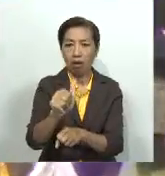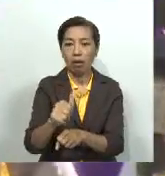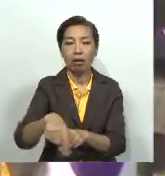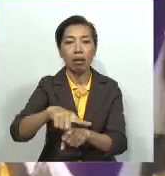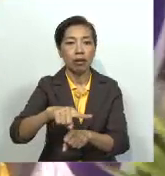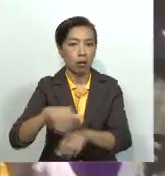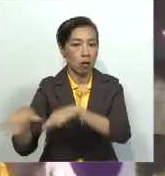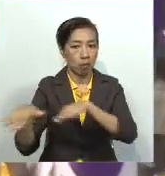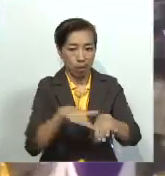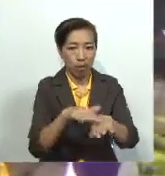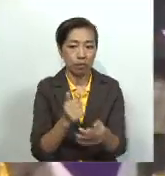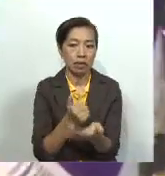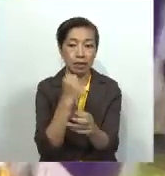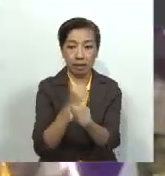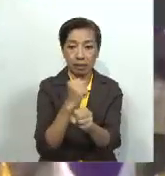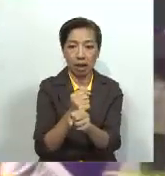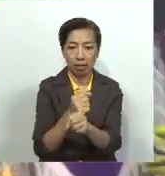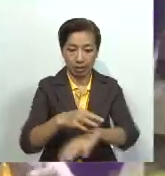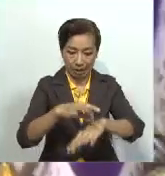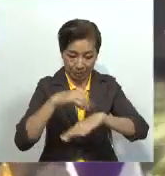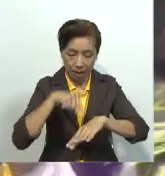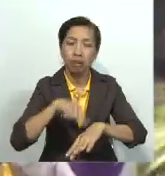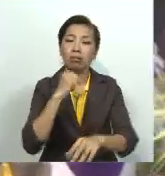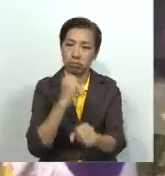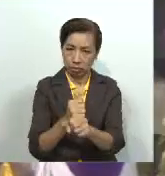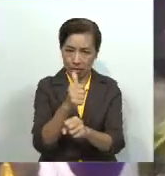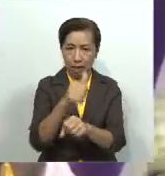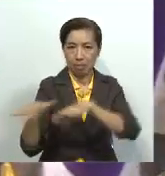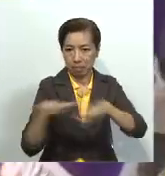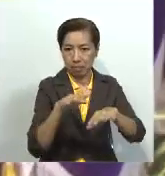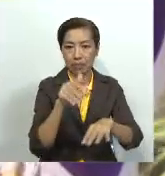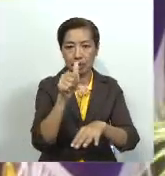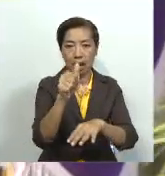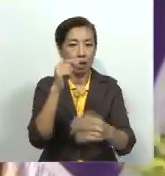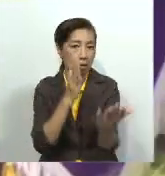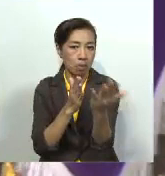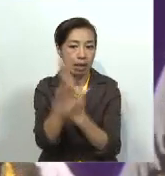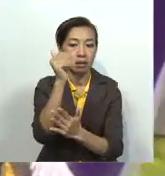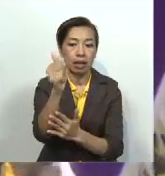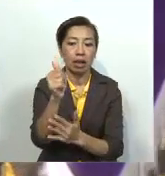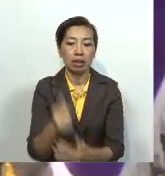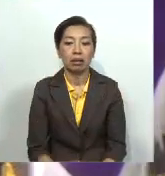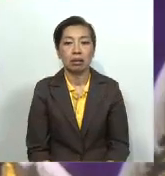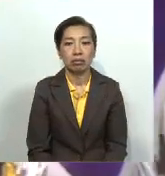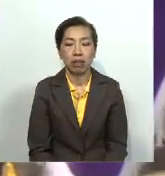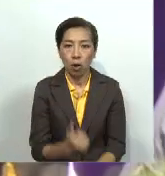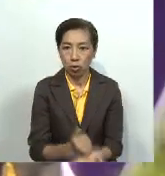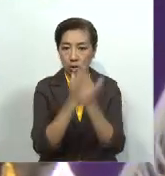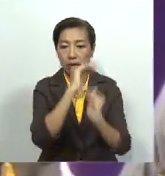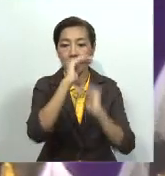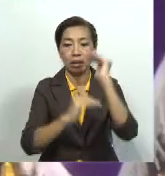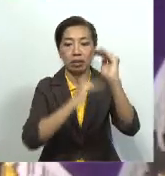พอและมีความพร้อมที่จะปฏิบัติงานตามตำแหน่งหน้าที่ที่ได้รับมอบหมายให้สำเร็จและมีความเจริญก้าวห